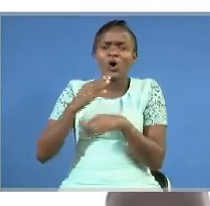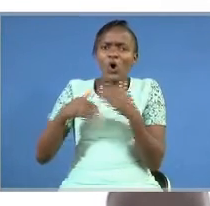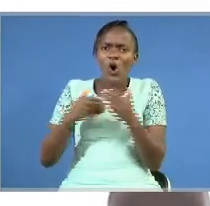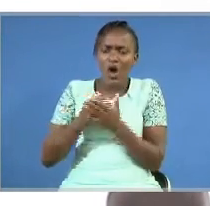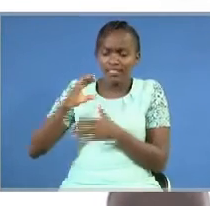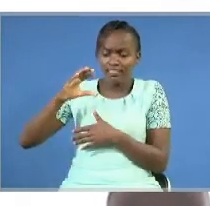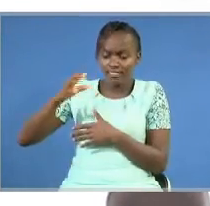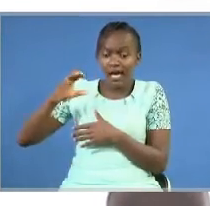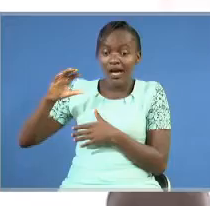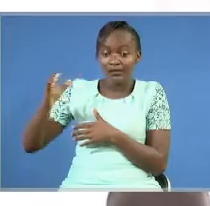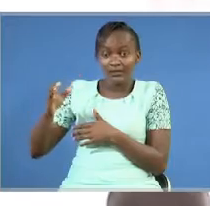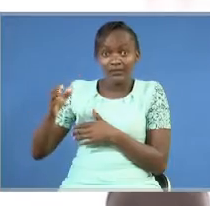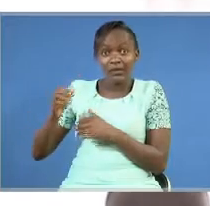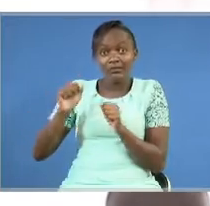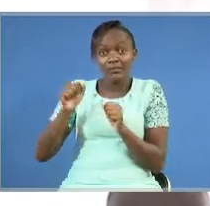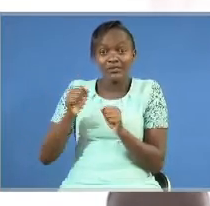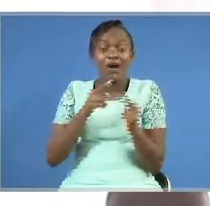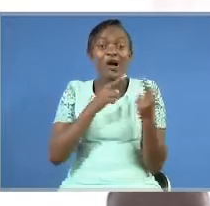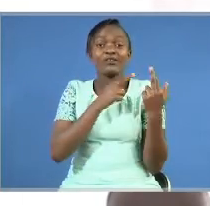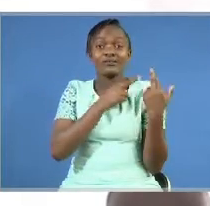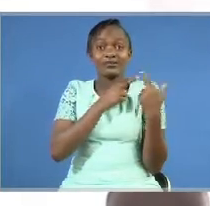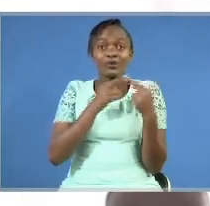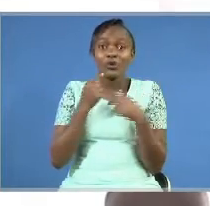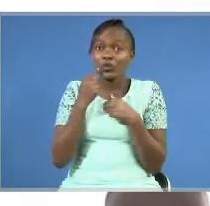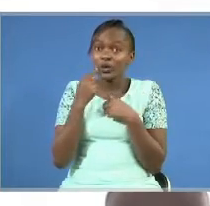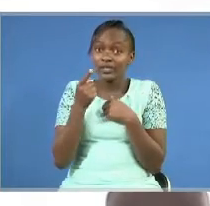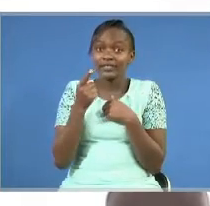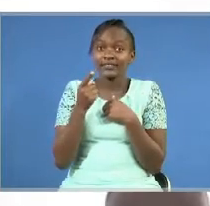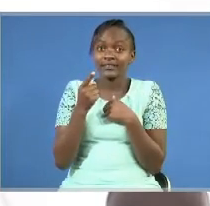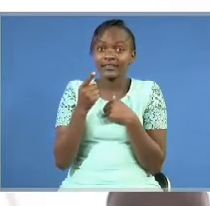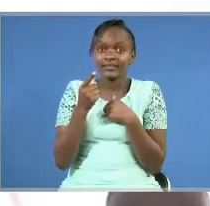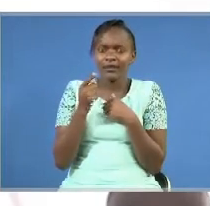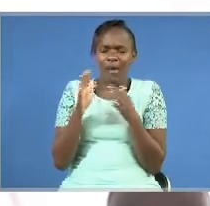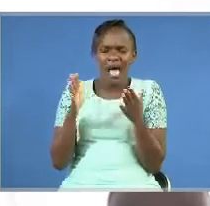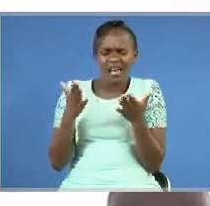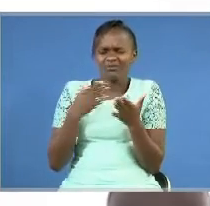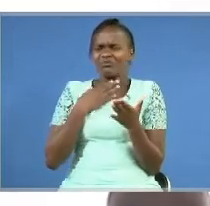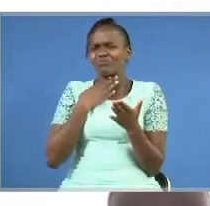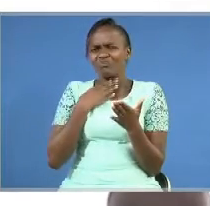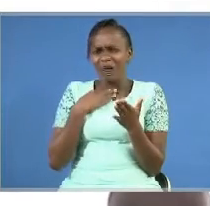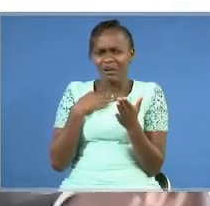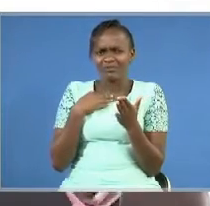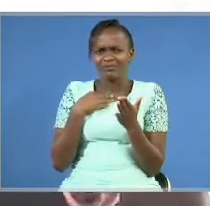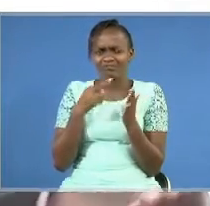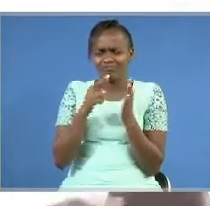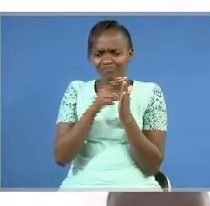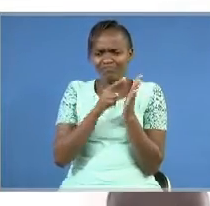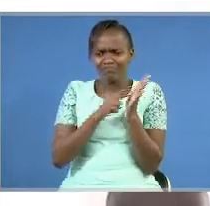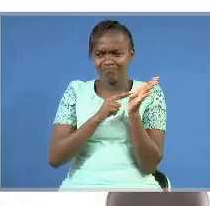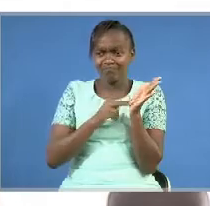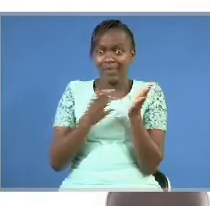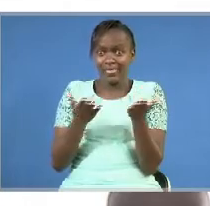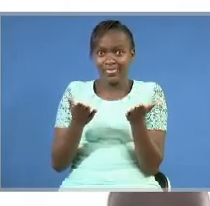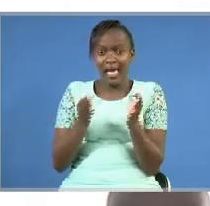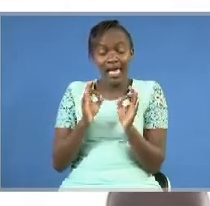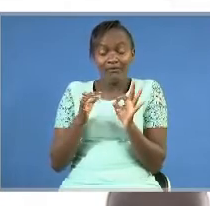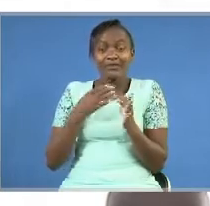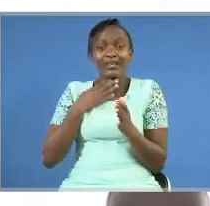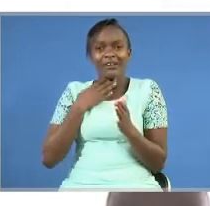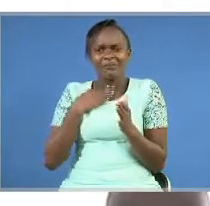can present their views on the implementation of that report, and if they have